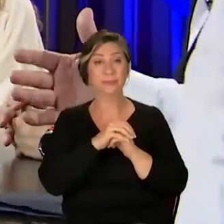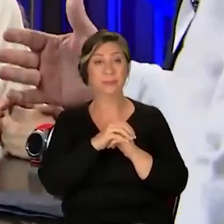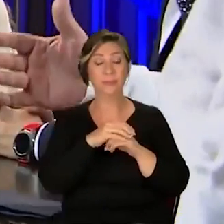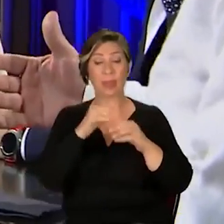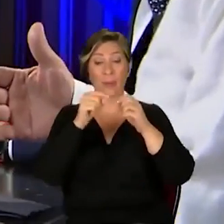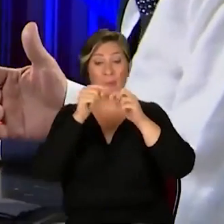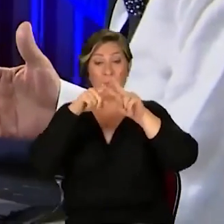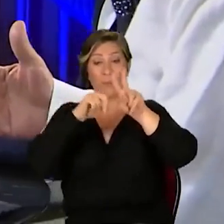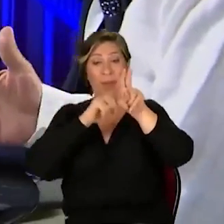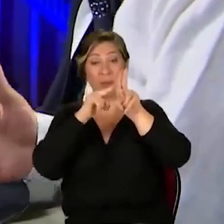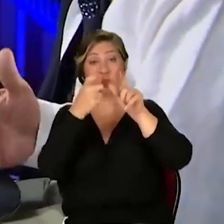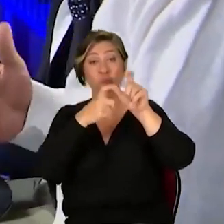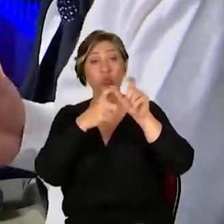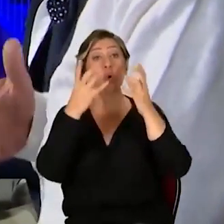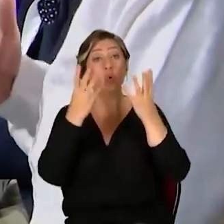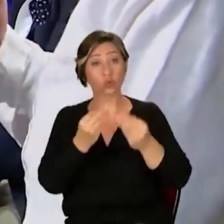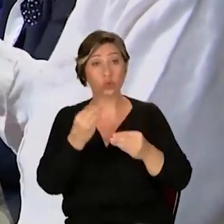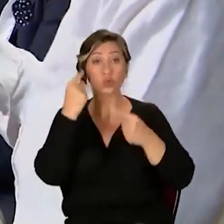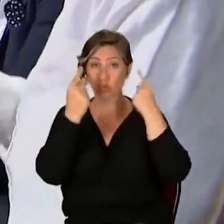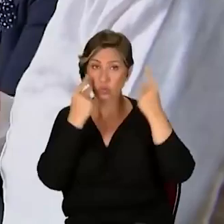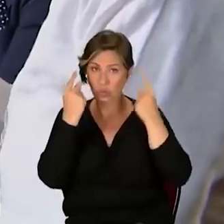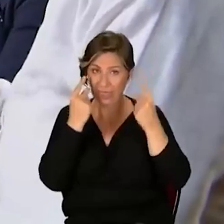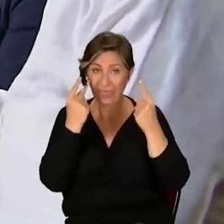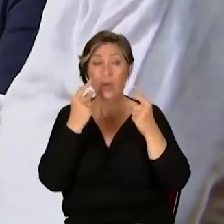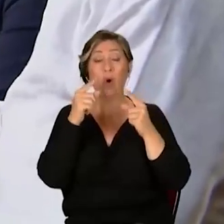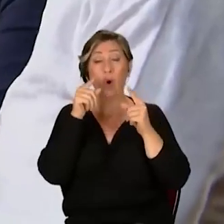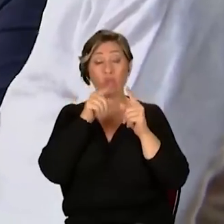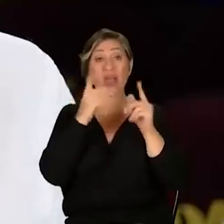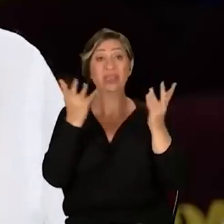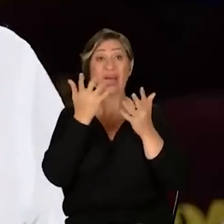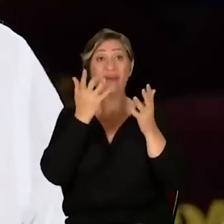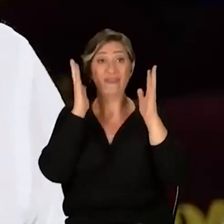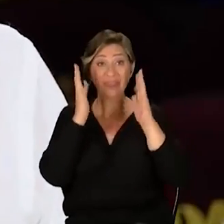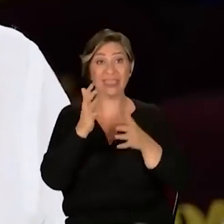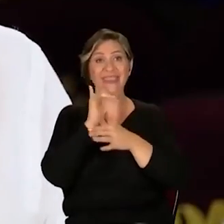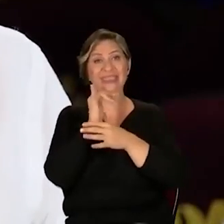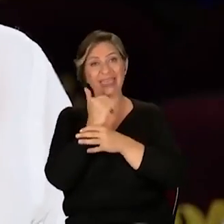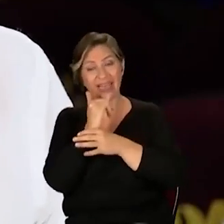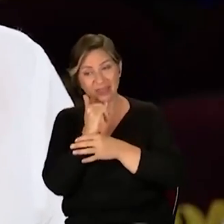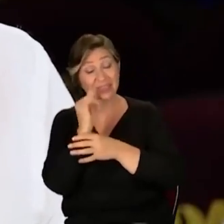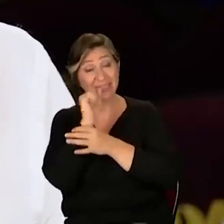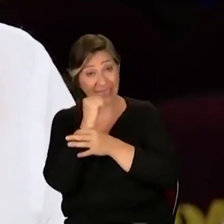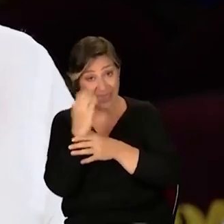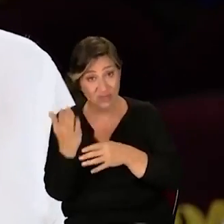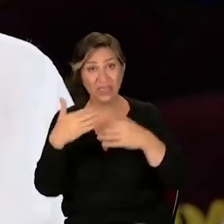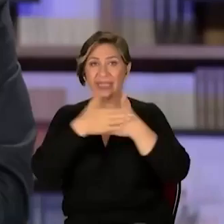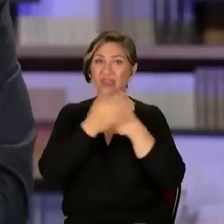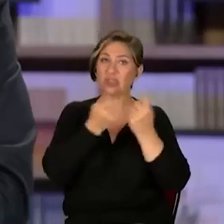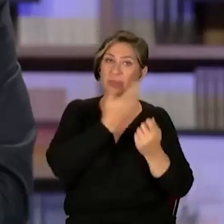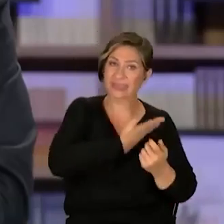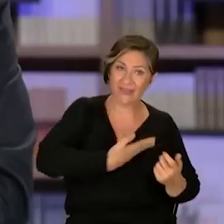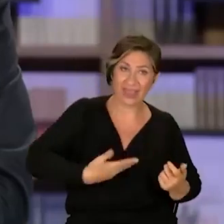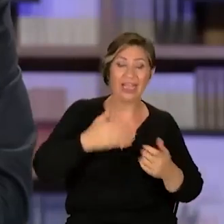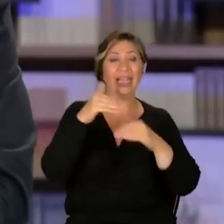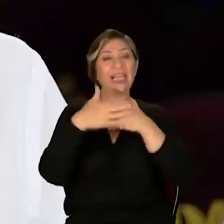baykuş olduğunuzu varsayarsak... Dolayısıyla onlar daha çok zaten sanatçılar, gece çalışmayı